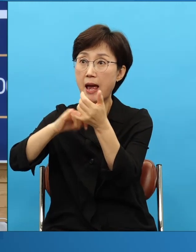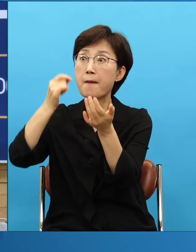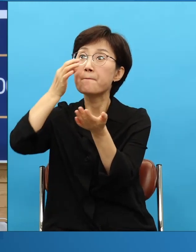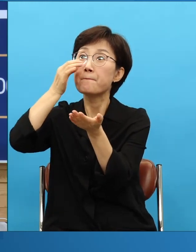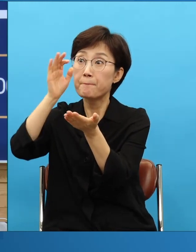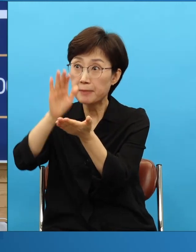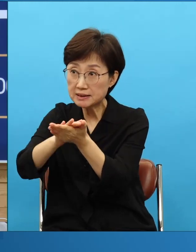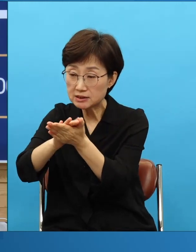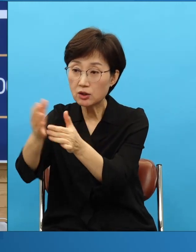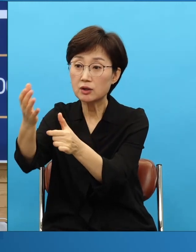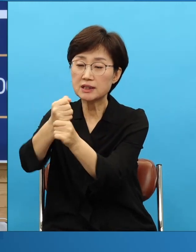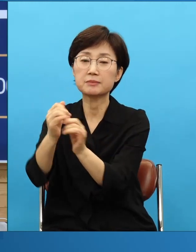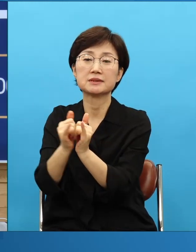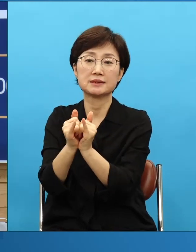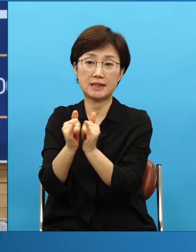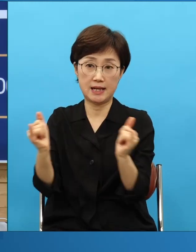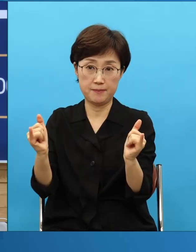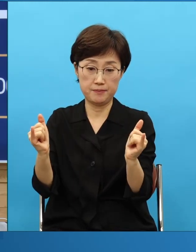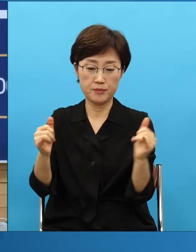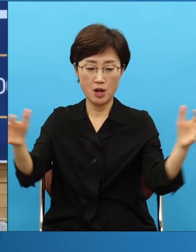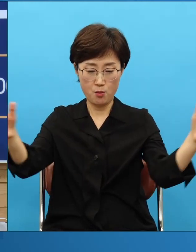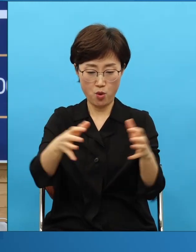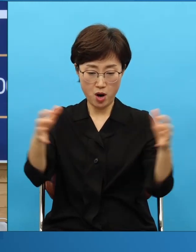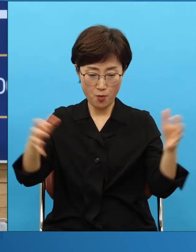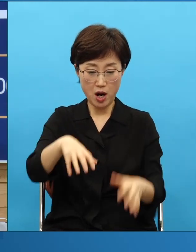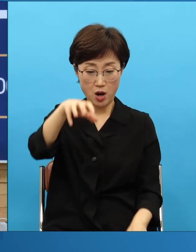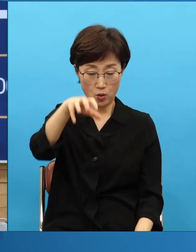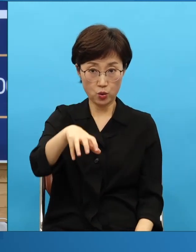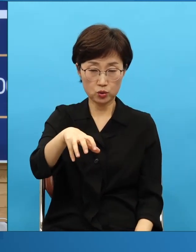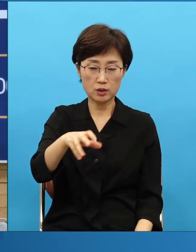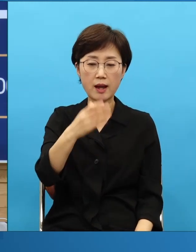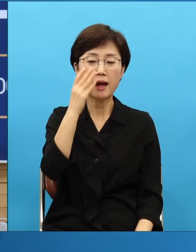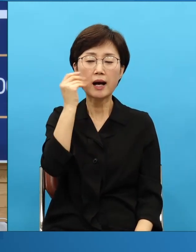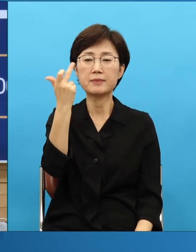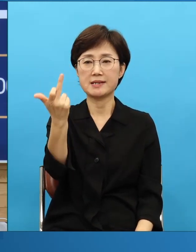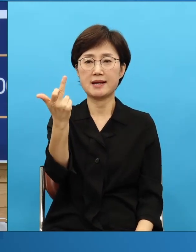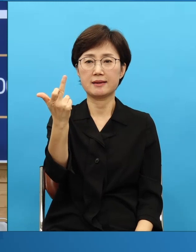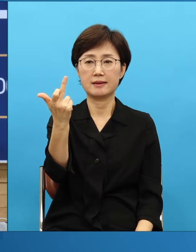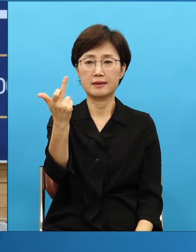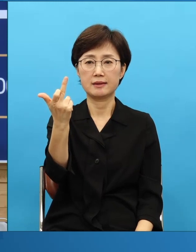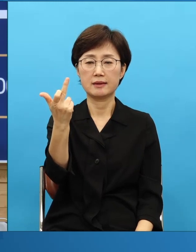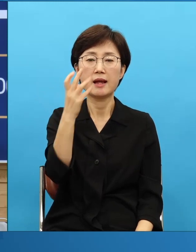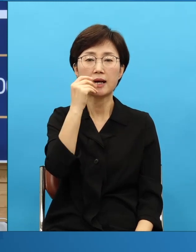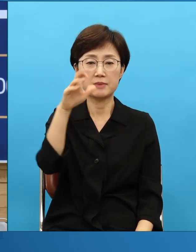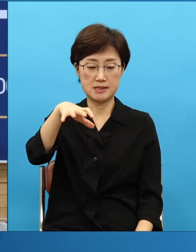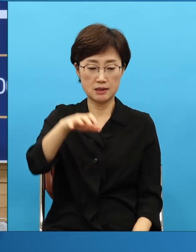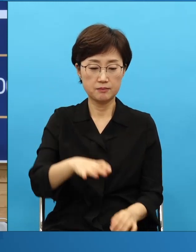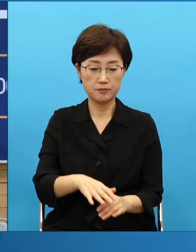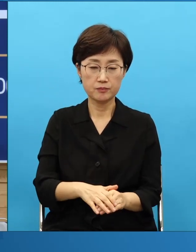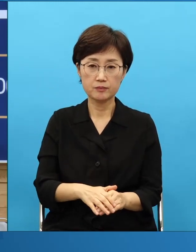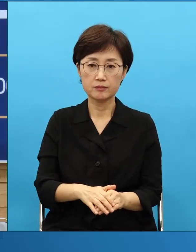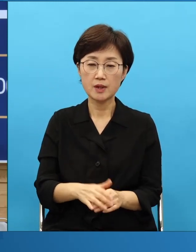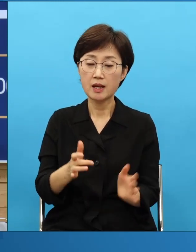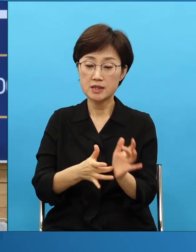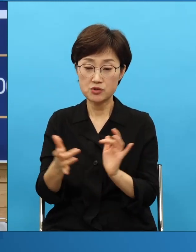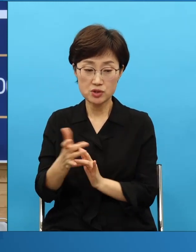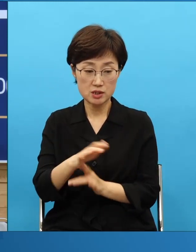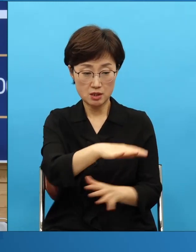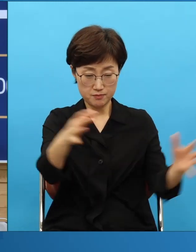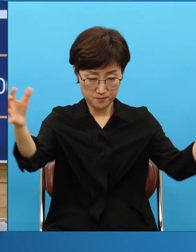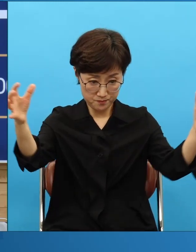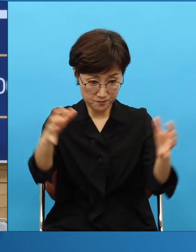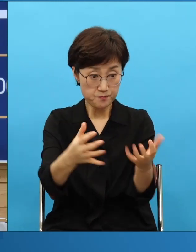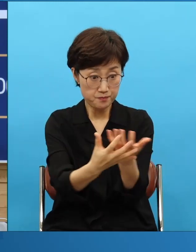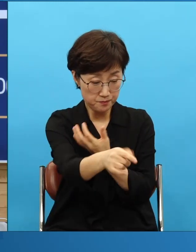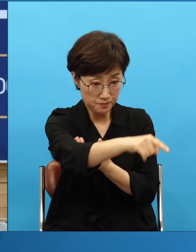called to the Mount of 이 Olives. 말은 무슨 말입니까? What does that mean? 모든 성도에게 미션을 준 겁니다. To all believers,